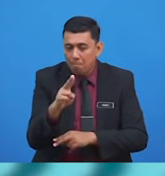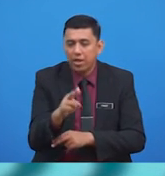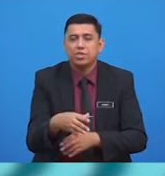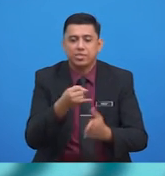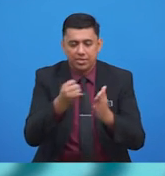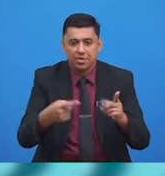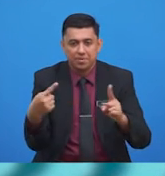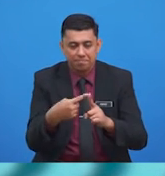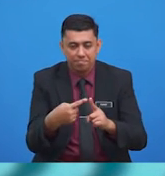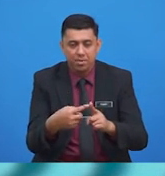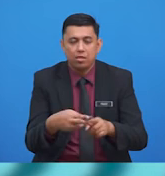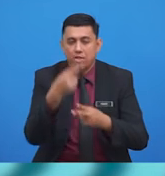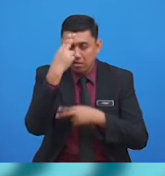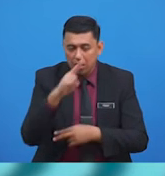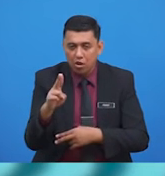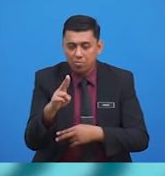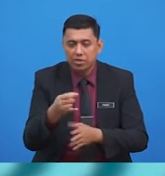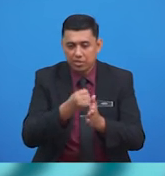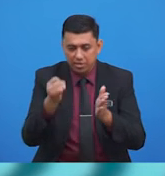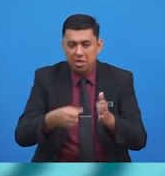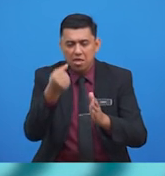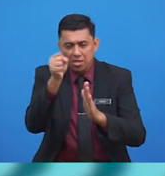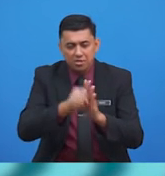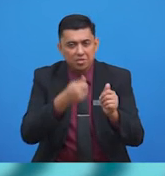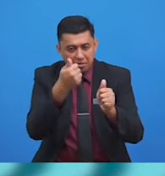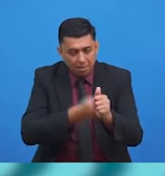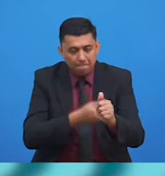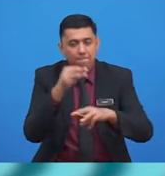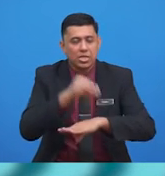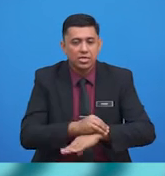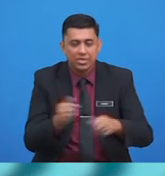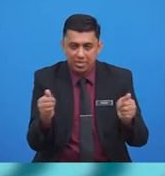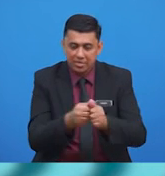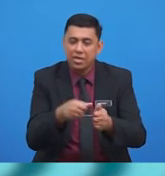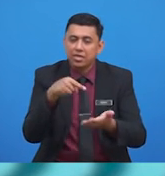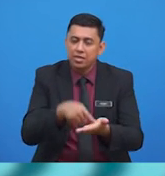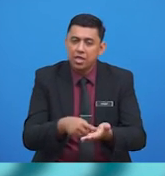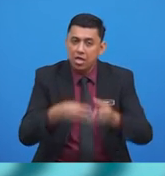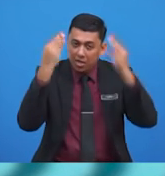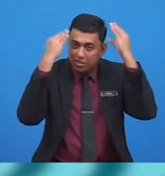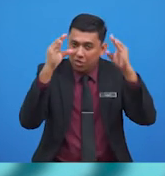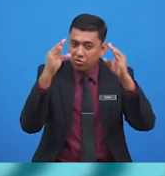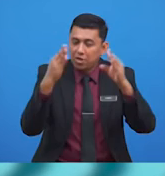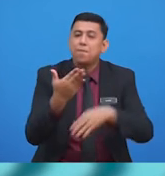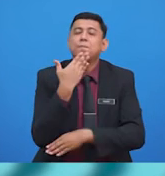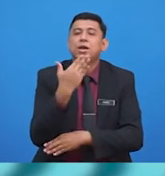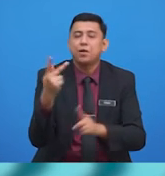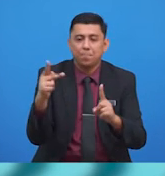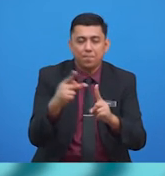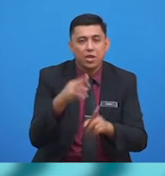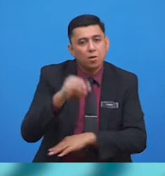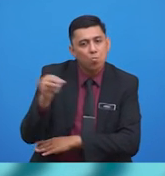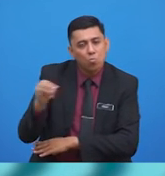kita. Hormati jiran setiap masa. Dengan ini, cikgu ucapkan terima kasih